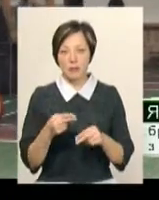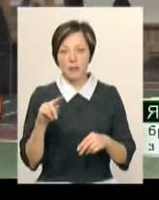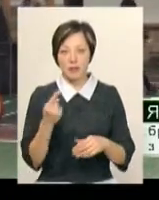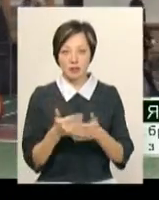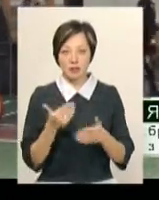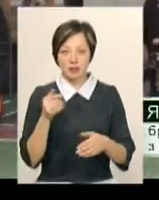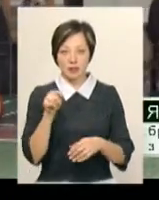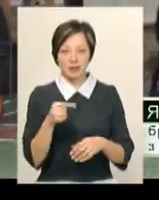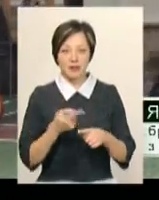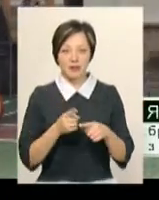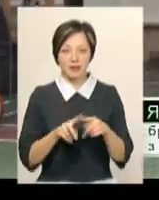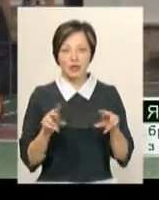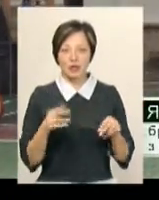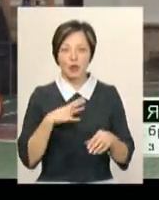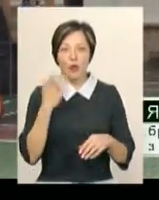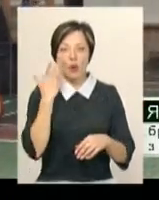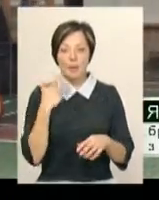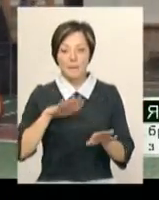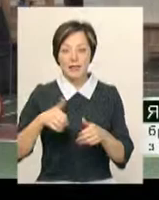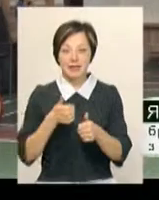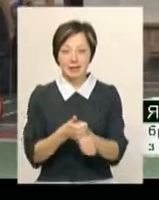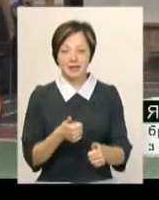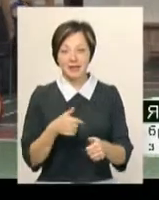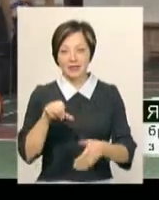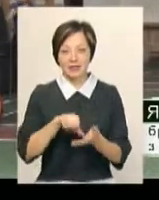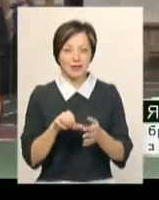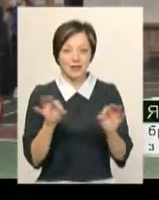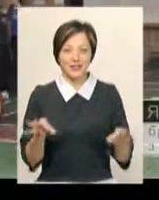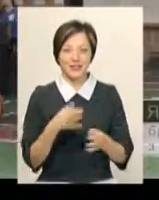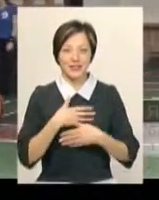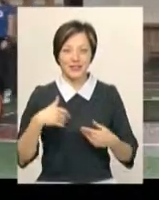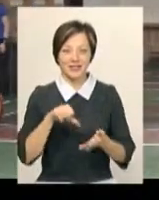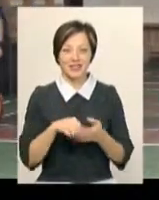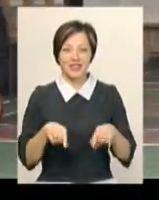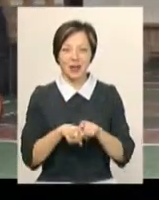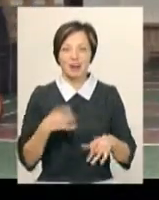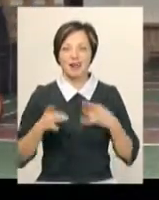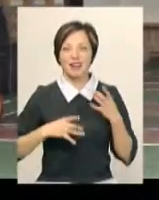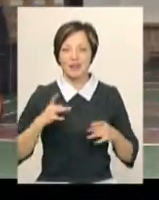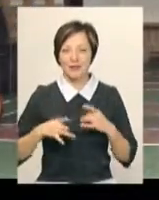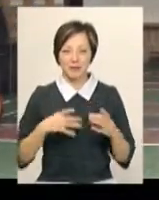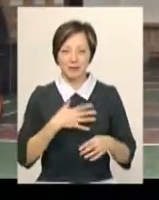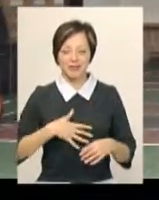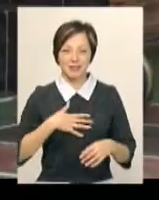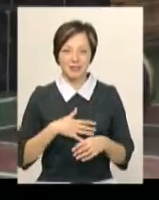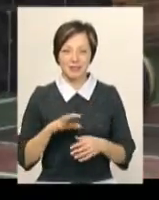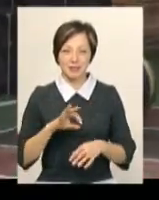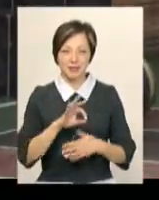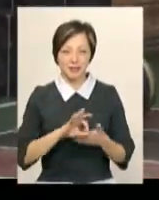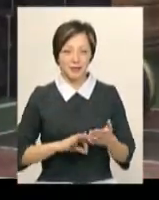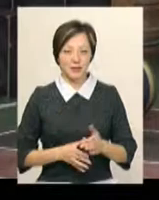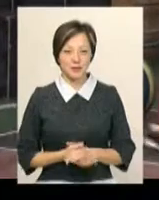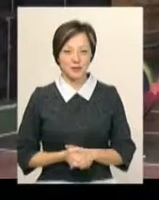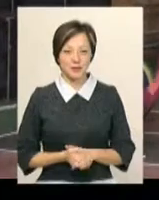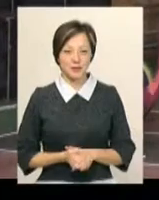То для мене щастя було, бо коли я після неї виступав, я вже нічого не хочу, не виступати, нічого. Я так перенервую, що просто страшно. Світлана